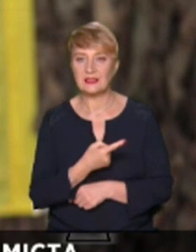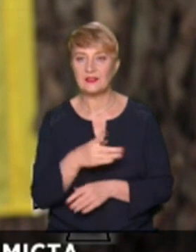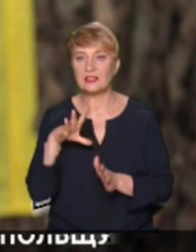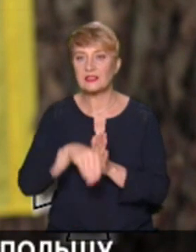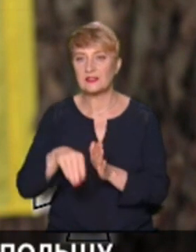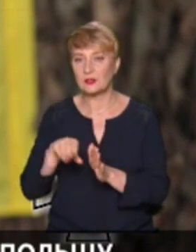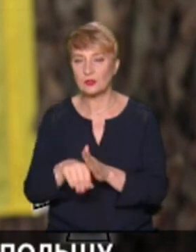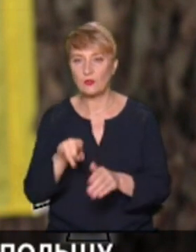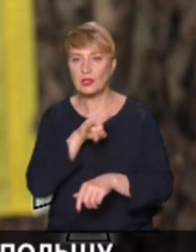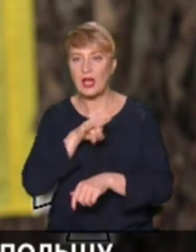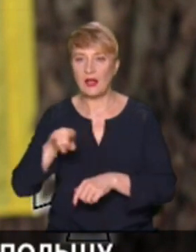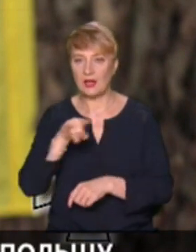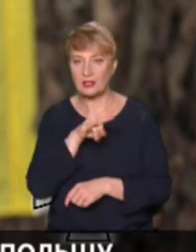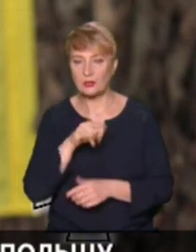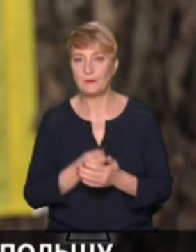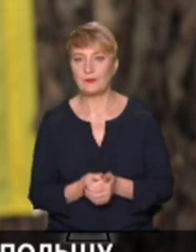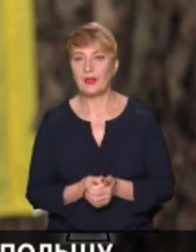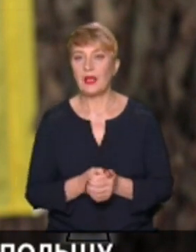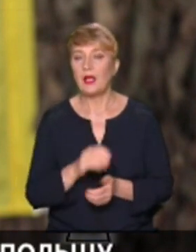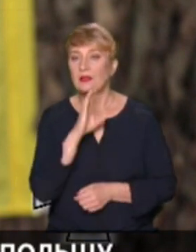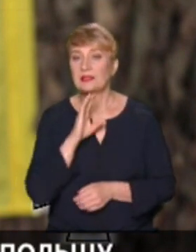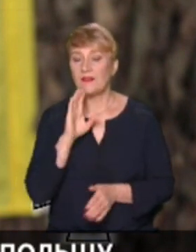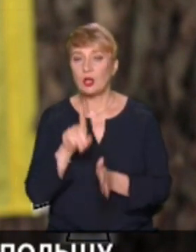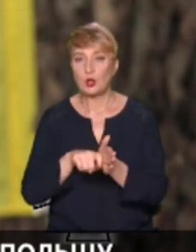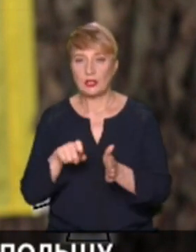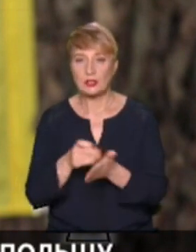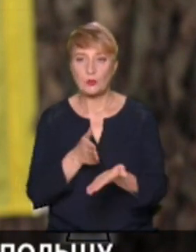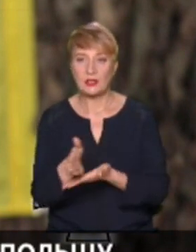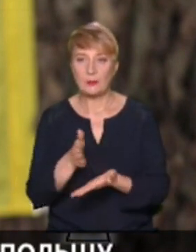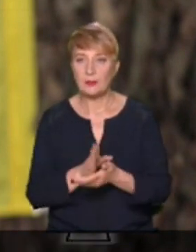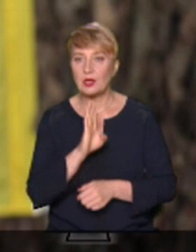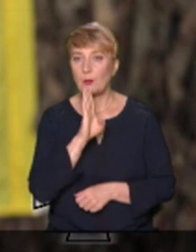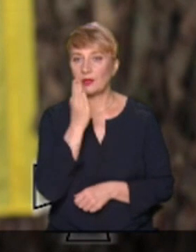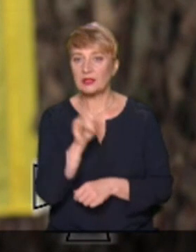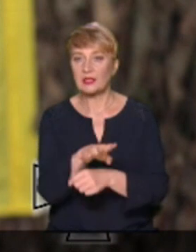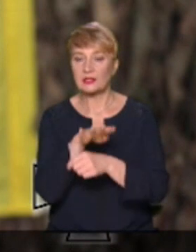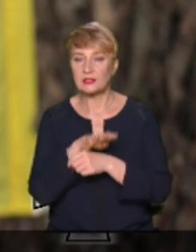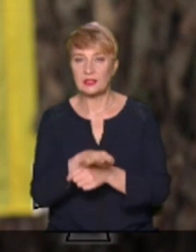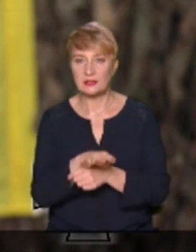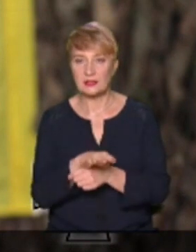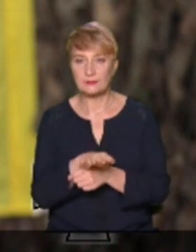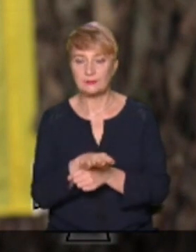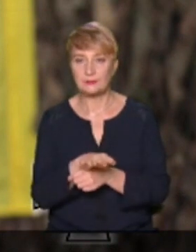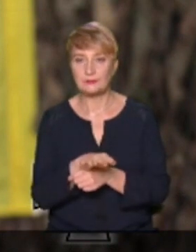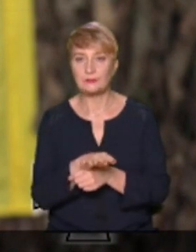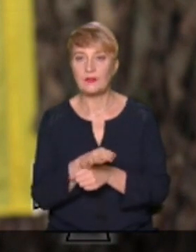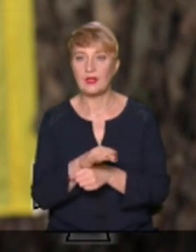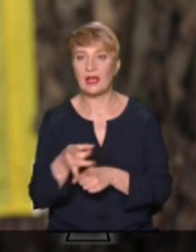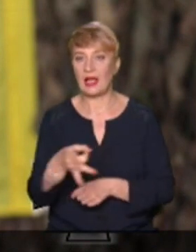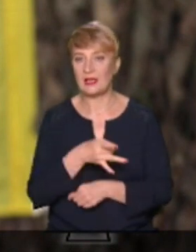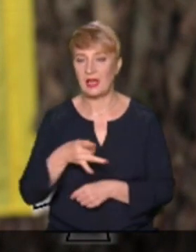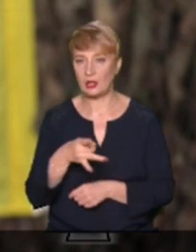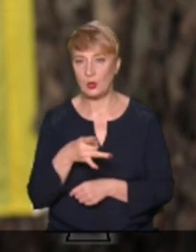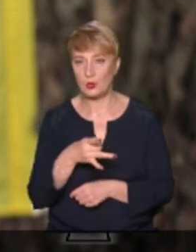застосовує авіацію. На Сєвєродонецькому напрямку противник обстрілював із ствольної та реактивної артилерії райони